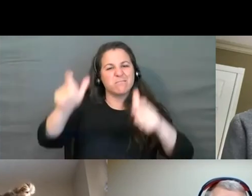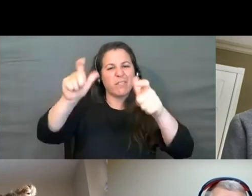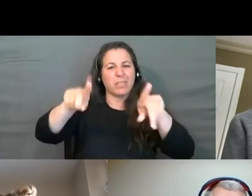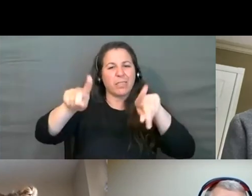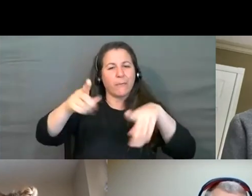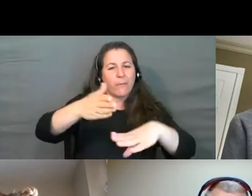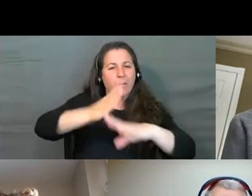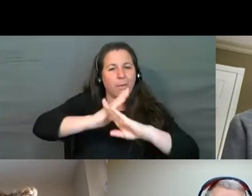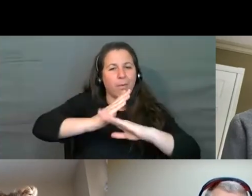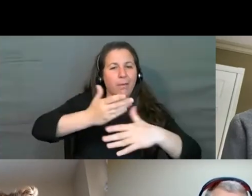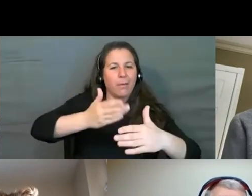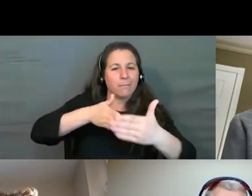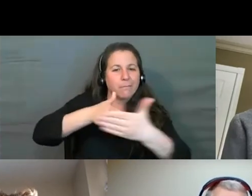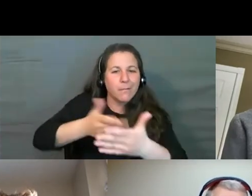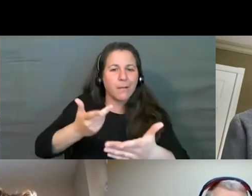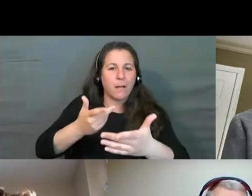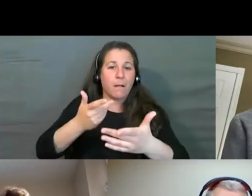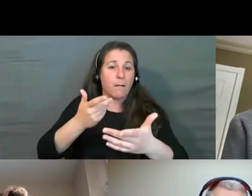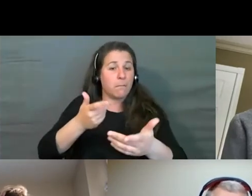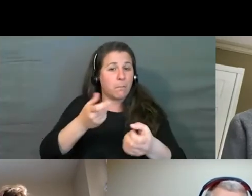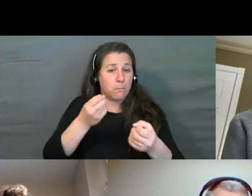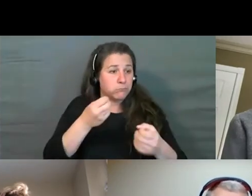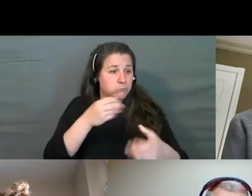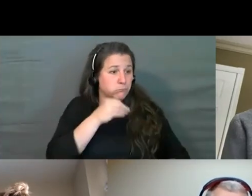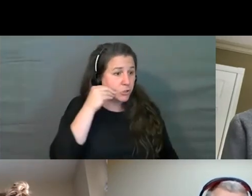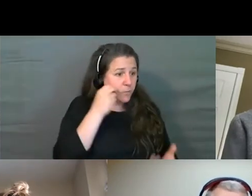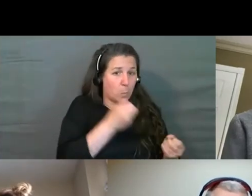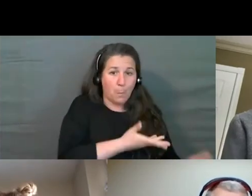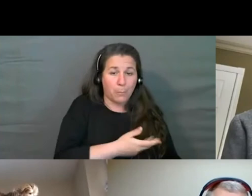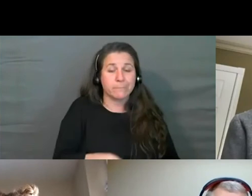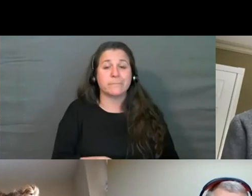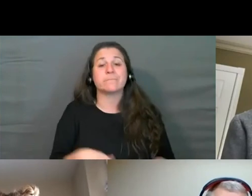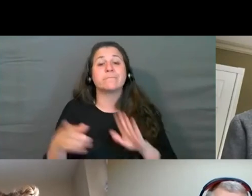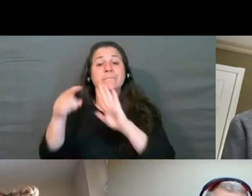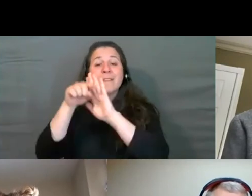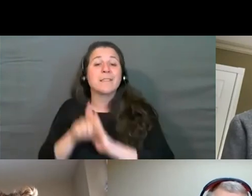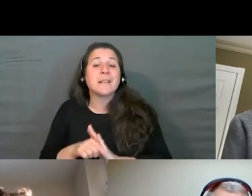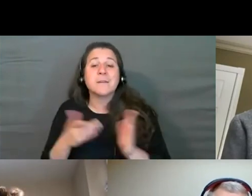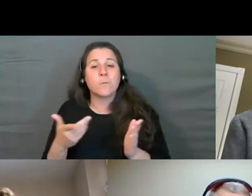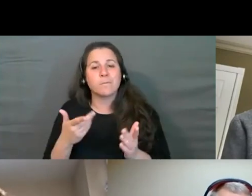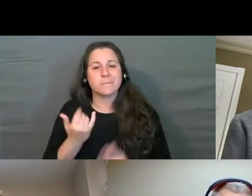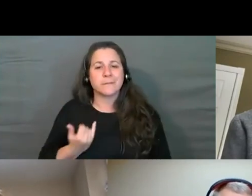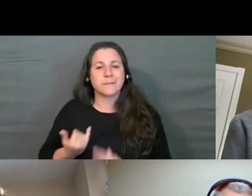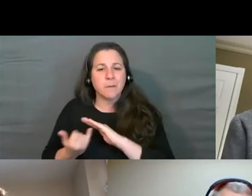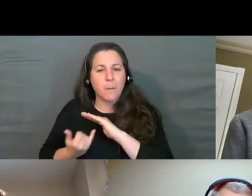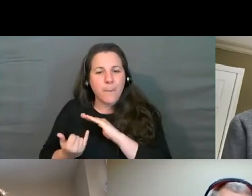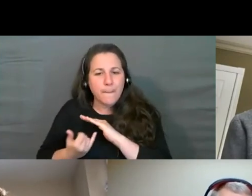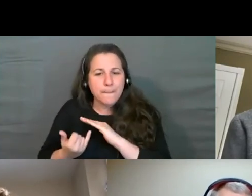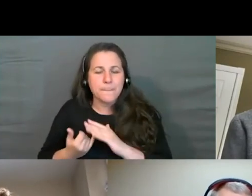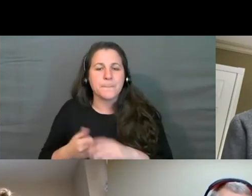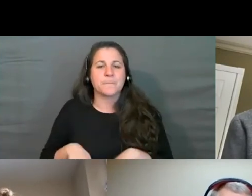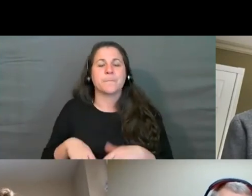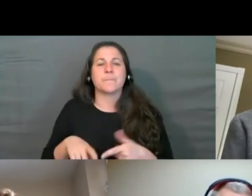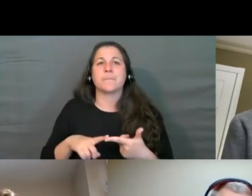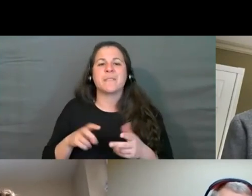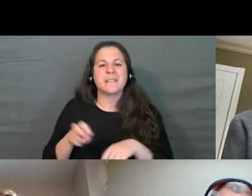général. Pour ce qui est des inconvénients, il y a bien sûr l'isolement social que les gens peuvent ressentir, une certaine augmentation du stress aussi,